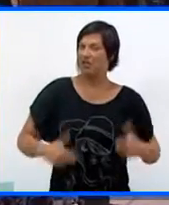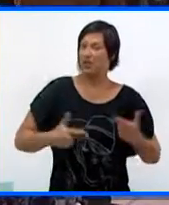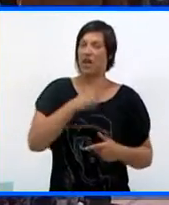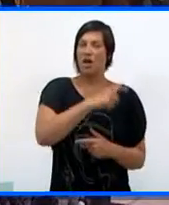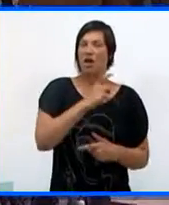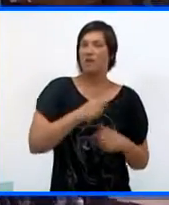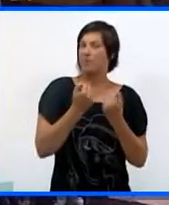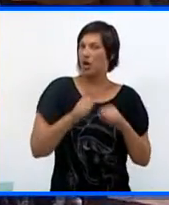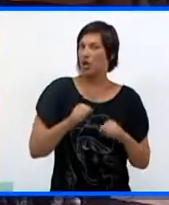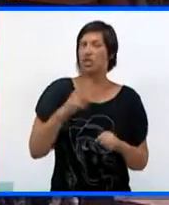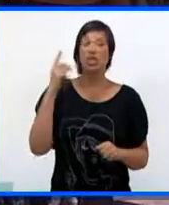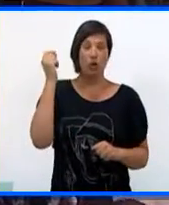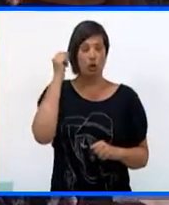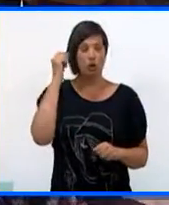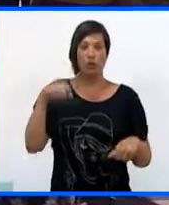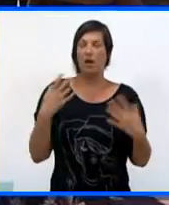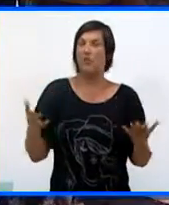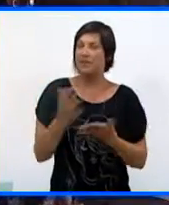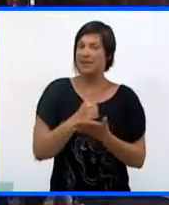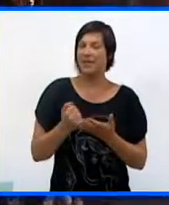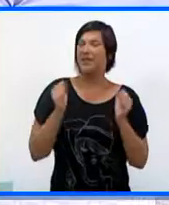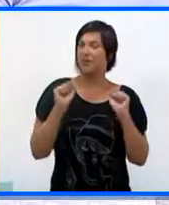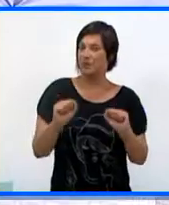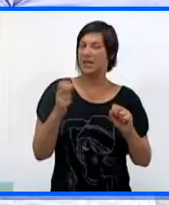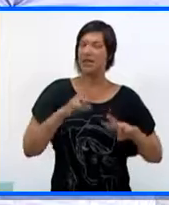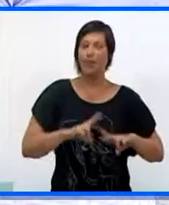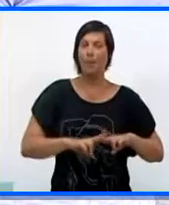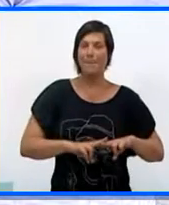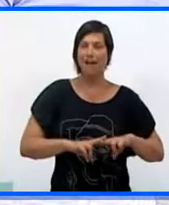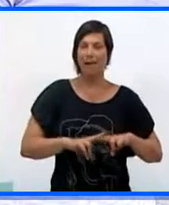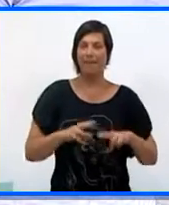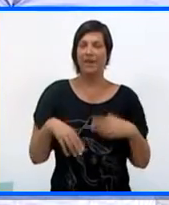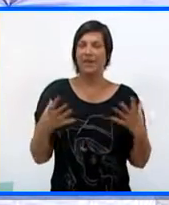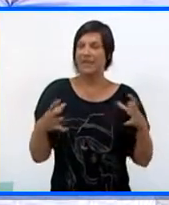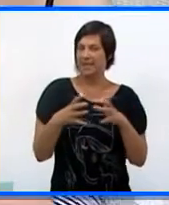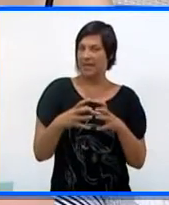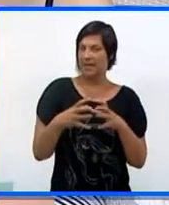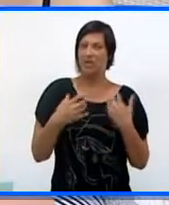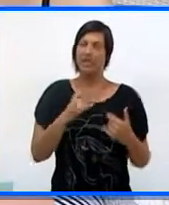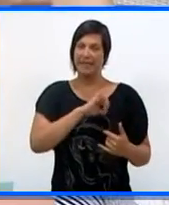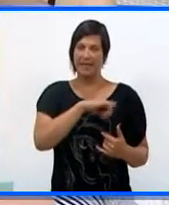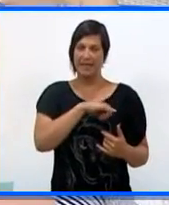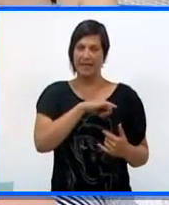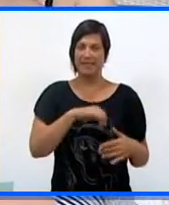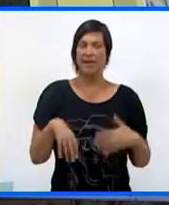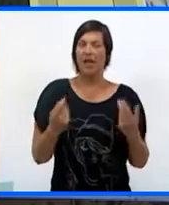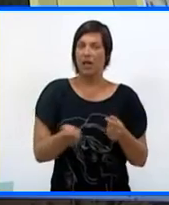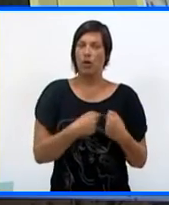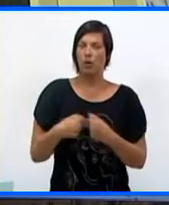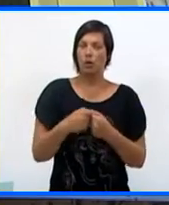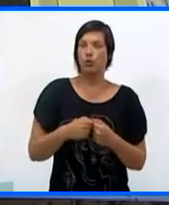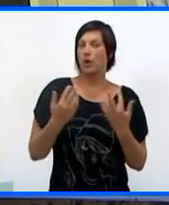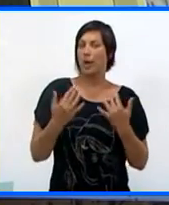života osoba oštećena sluha u ostvarivanju i zaštiti njihovih pojedinačnih i zajedničkih interesa.